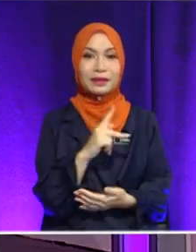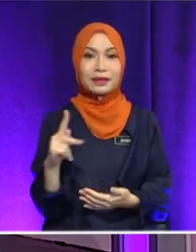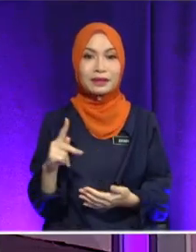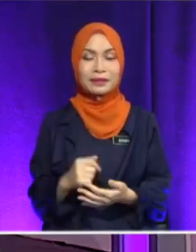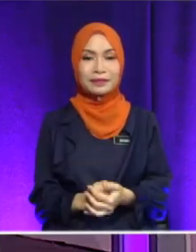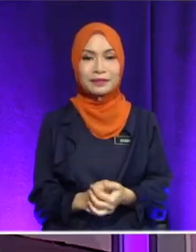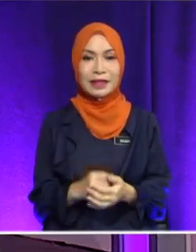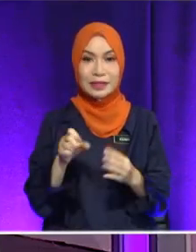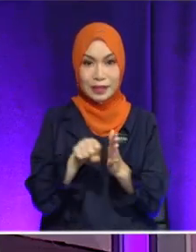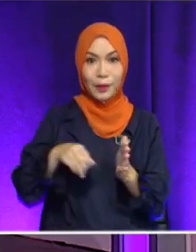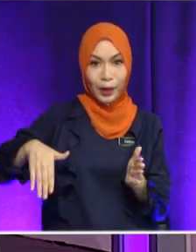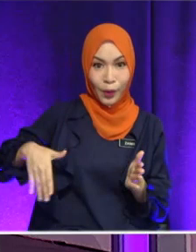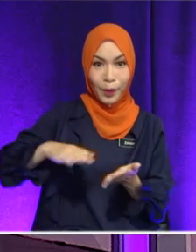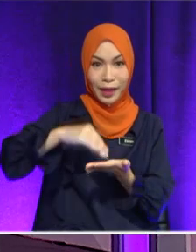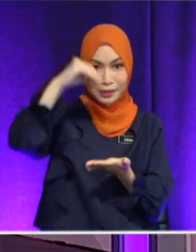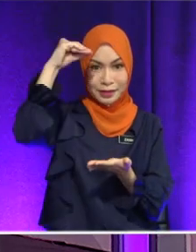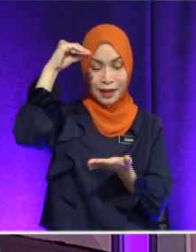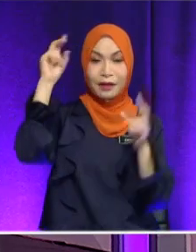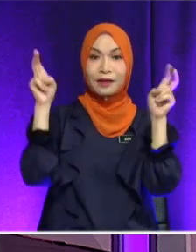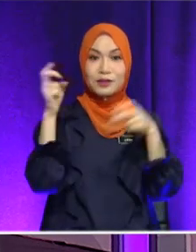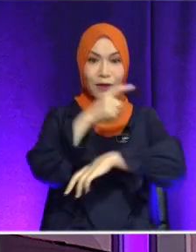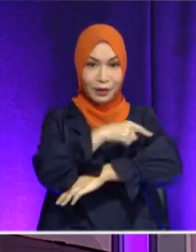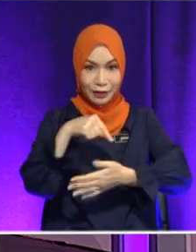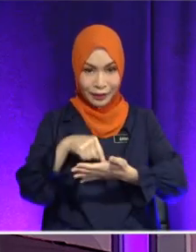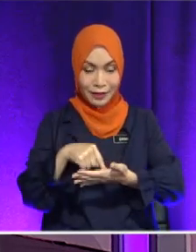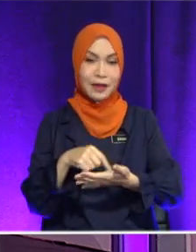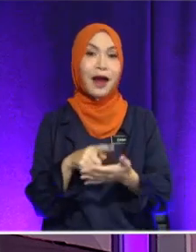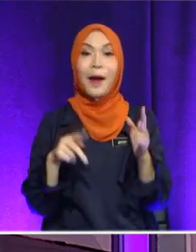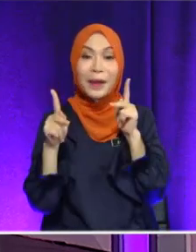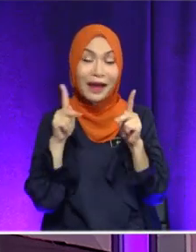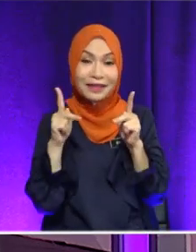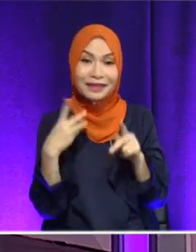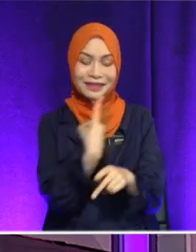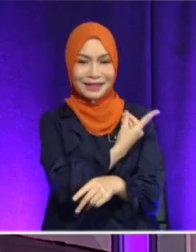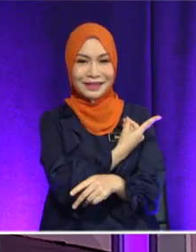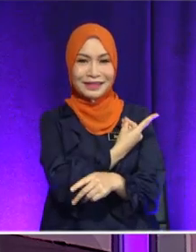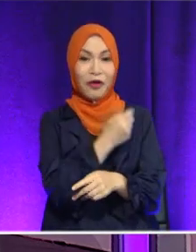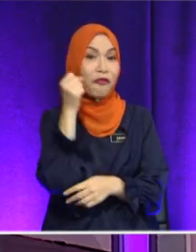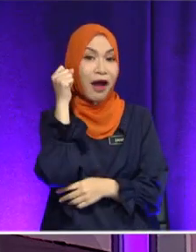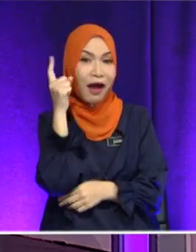Kyung Apakah itu kalau kita pahami dulu dan juga kita hayati dulu